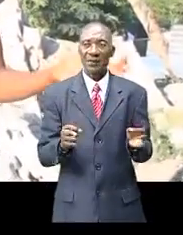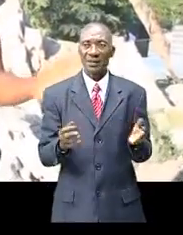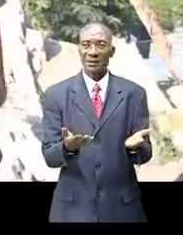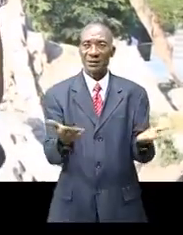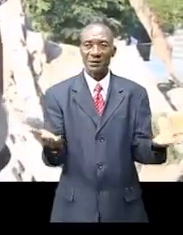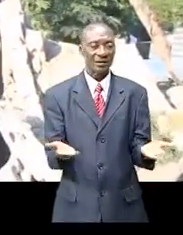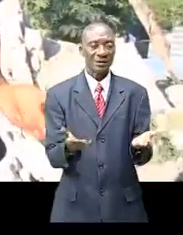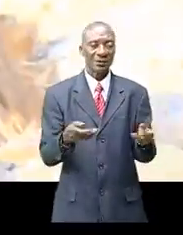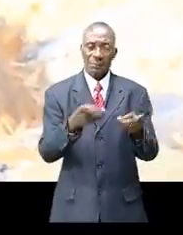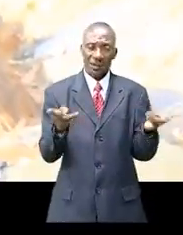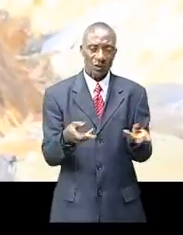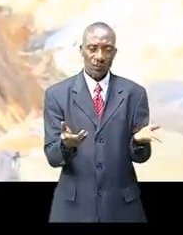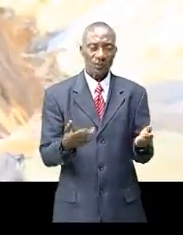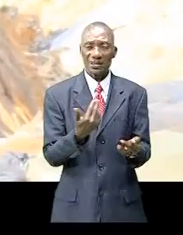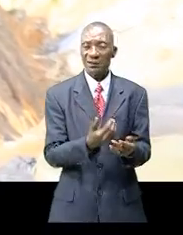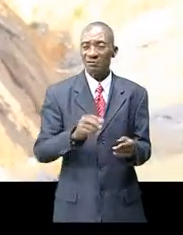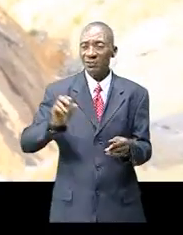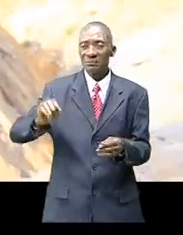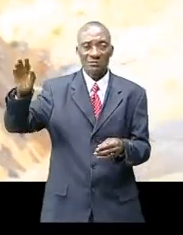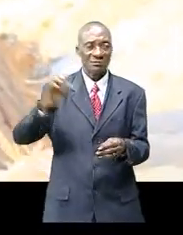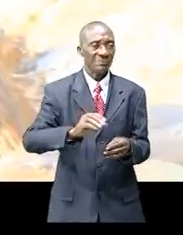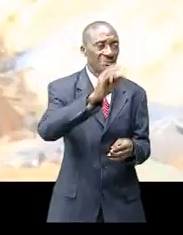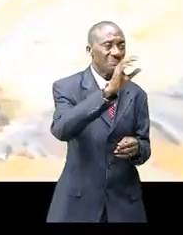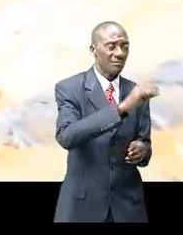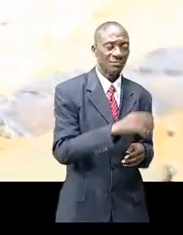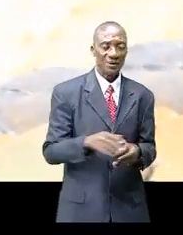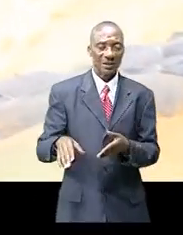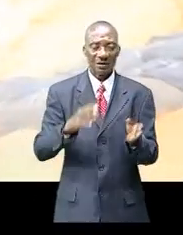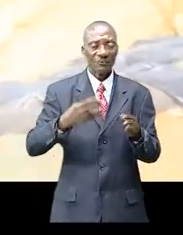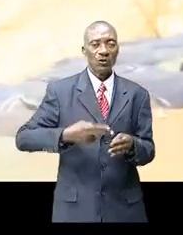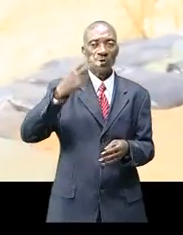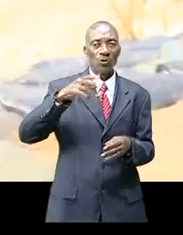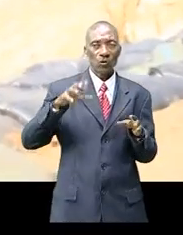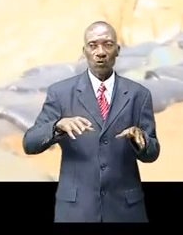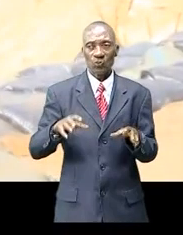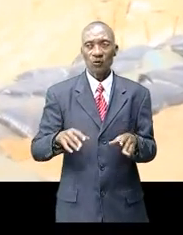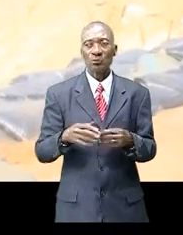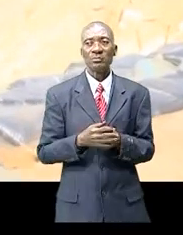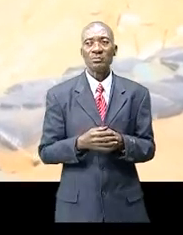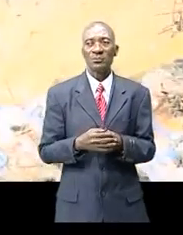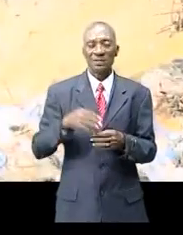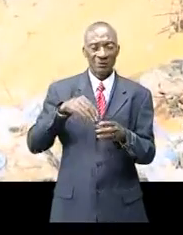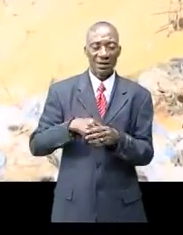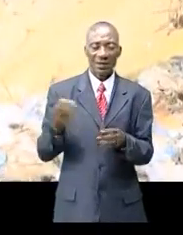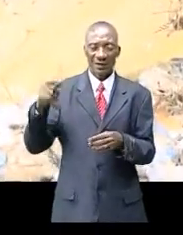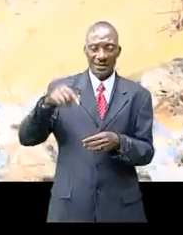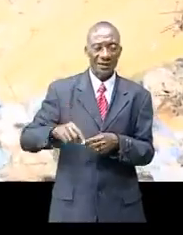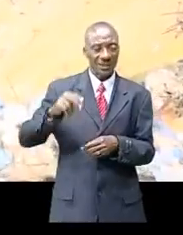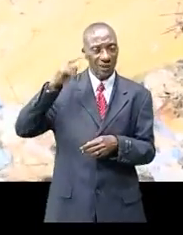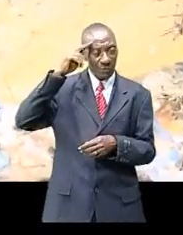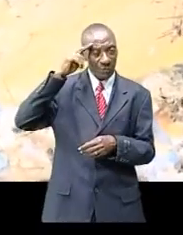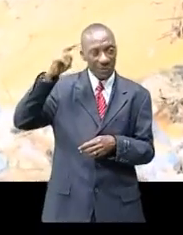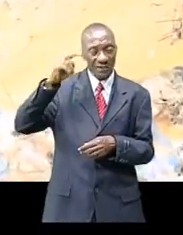Denise, nous sommes sur l'avenue au Congo, non loin de l'avenue Massikita, dans les quartiers Binza Upen, dans la